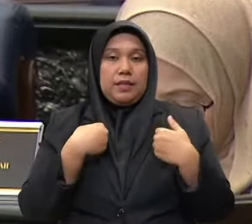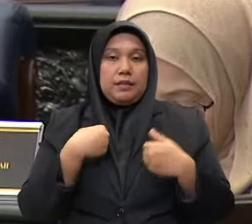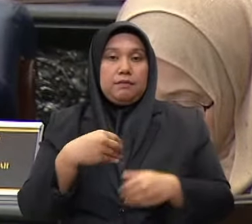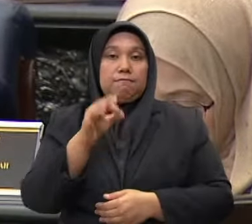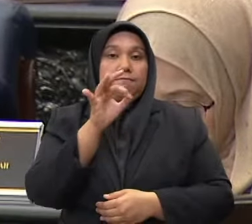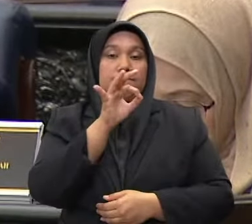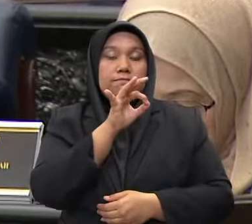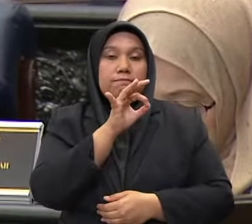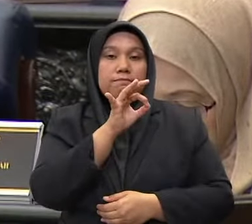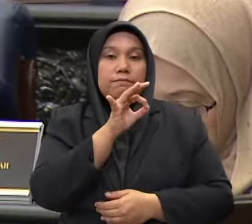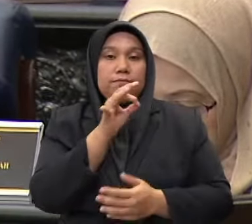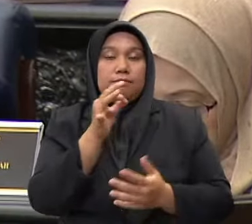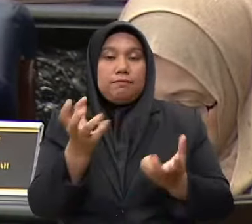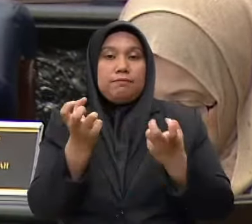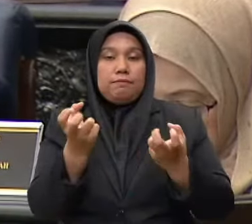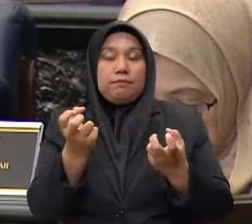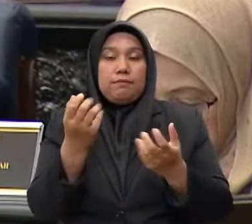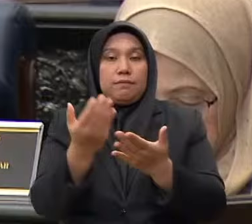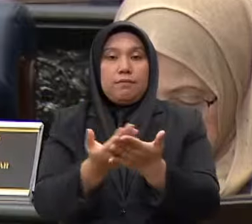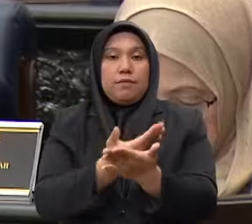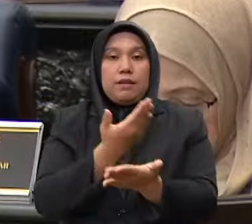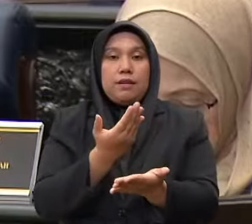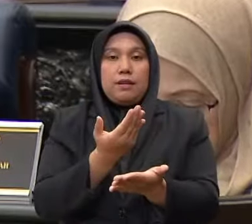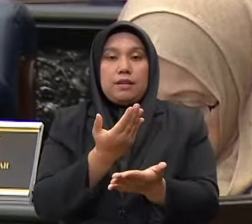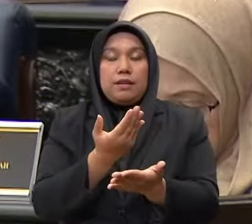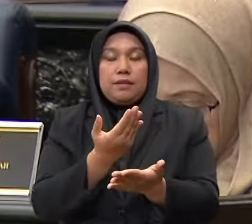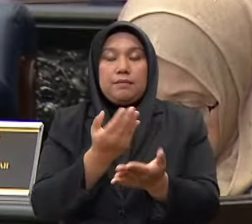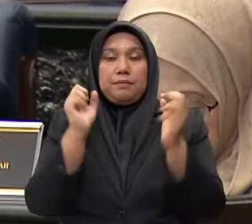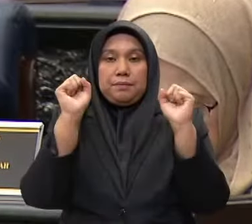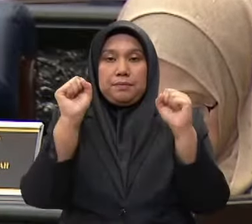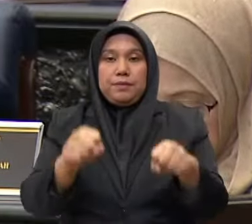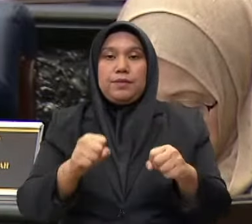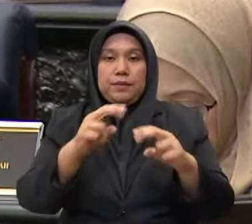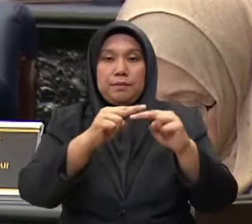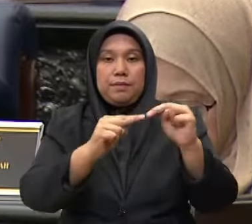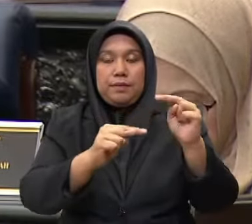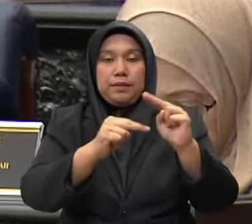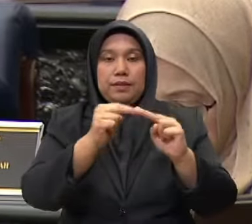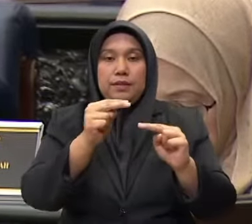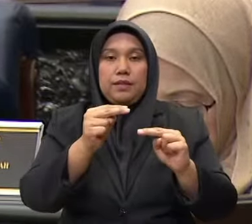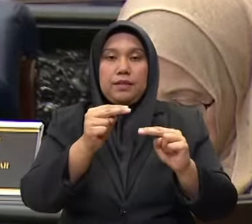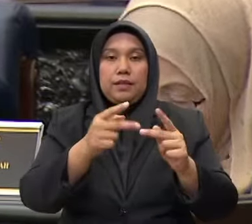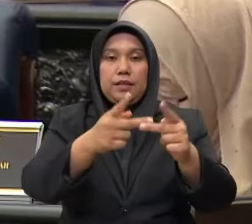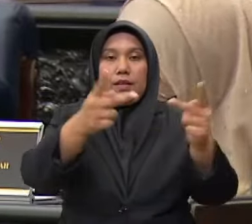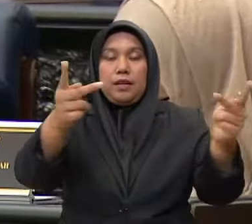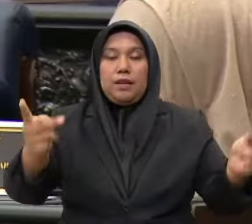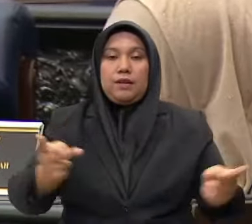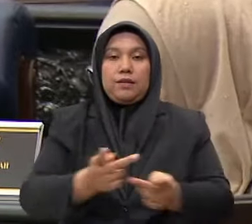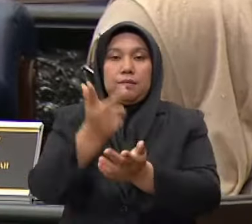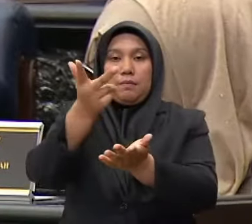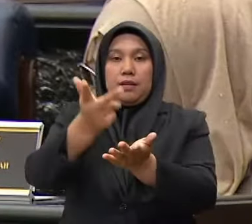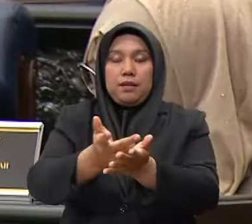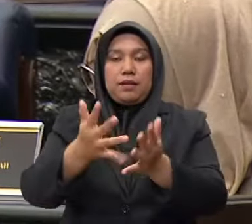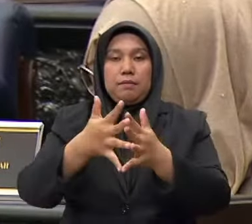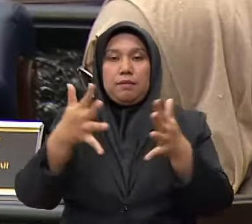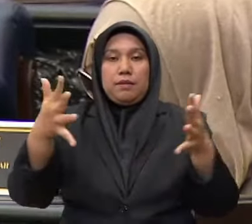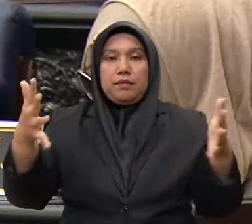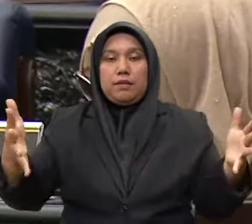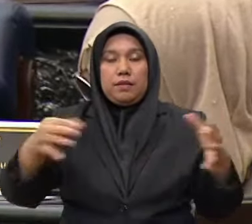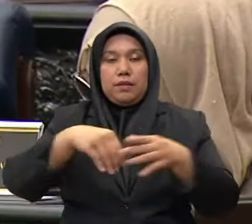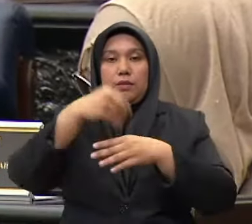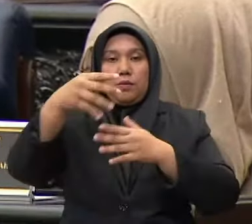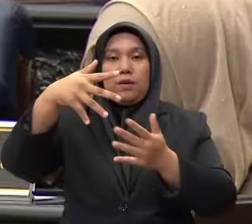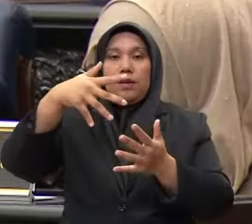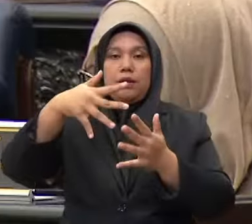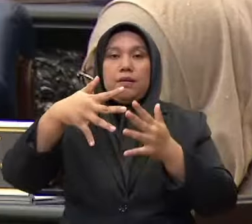Baru disebabkan mungkinleh membina sebagai contoh kawasan parir yang lebih besar di luar pagar